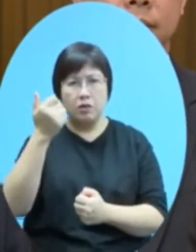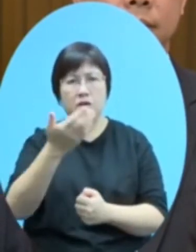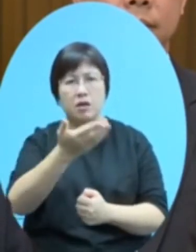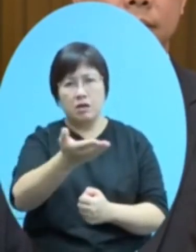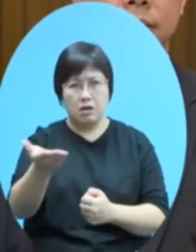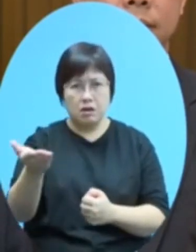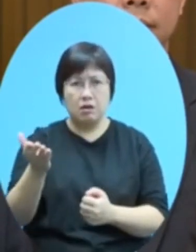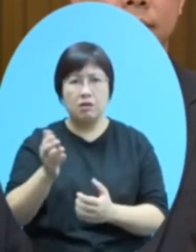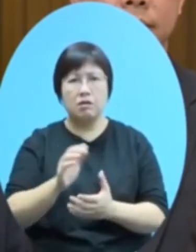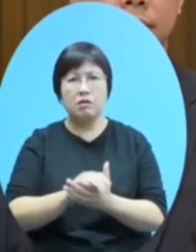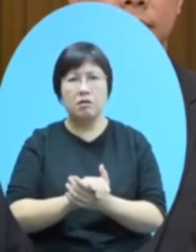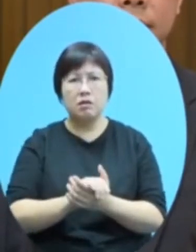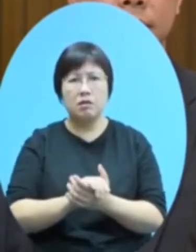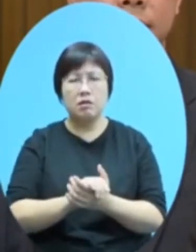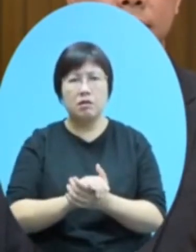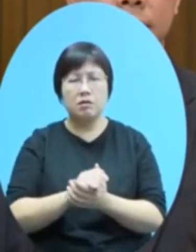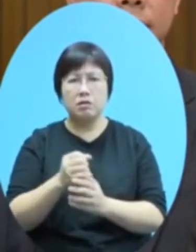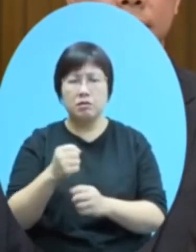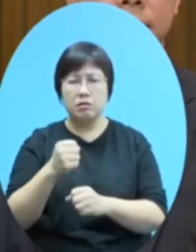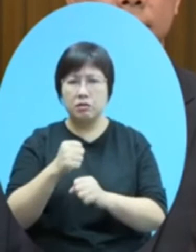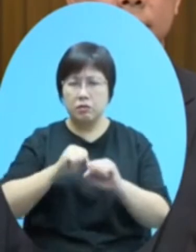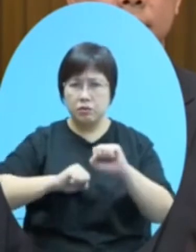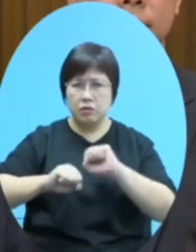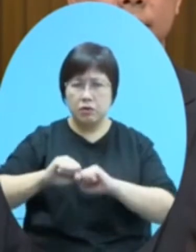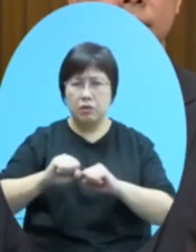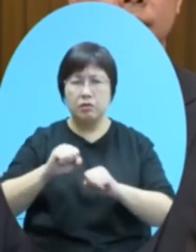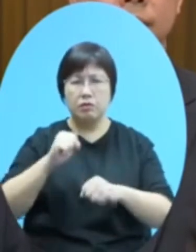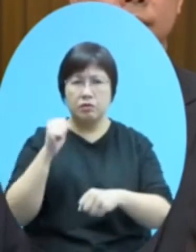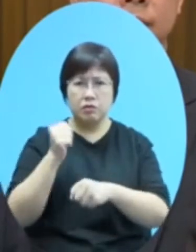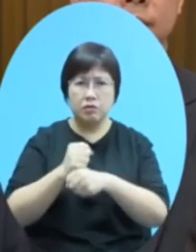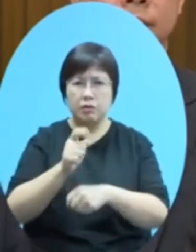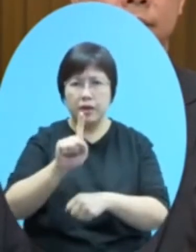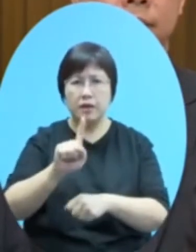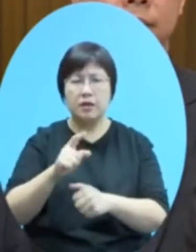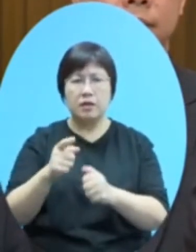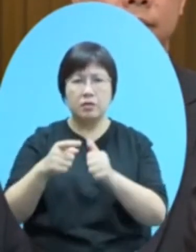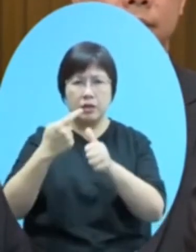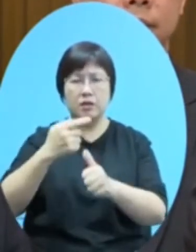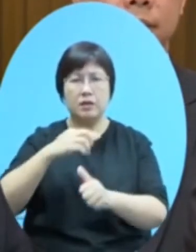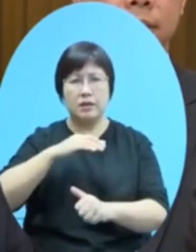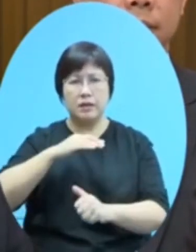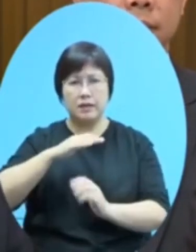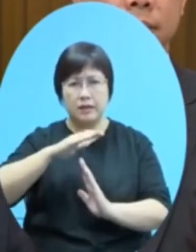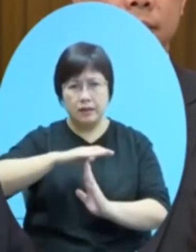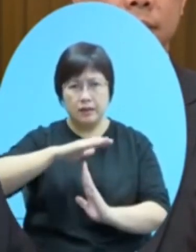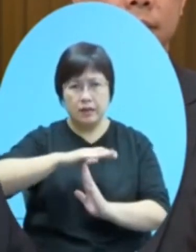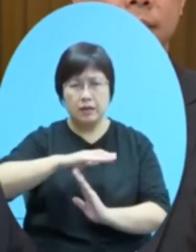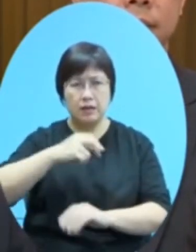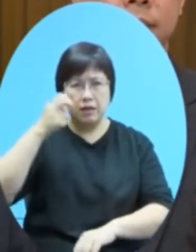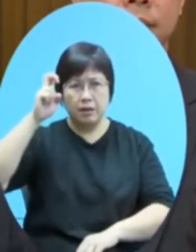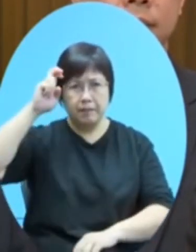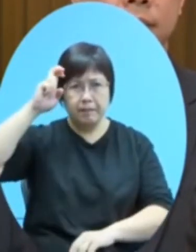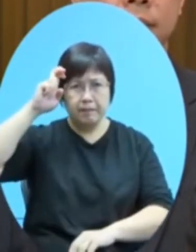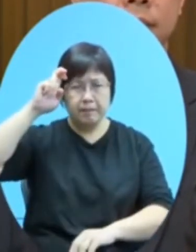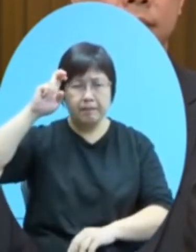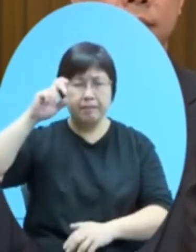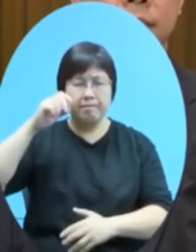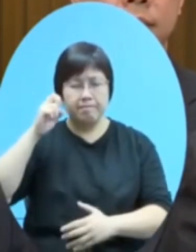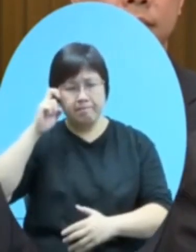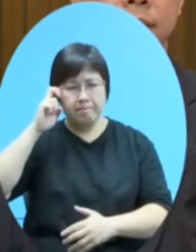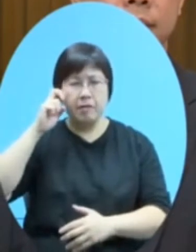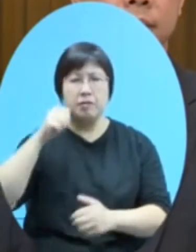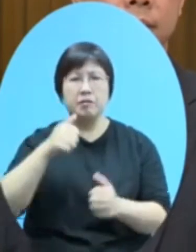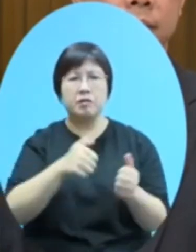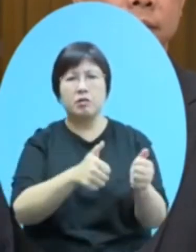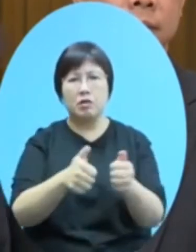在做任何行動之前，真係要停一停，諗一諗，三思。多謝